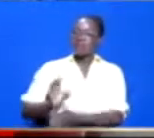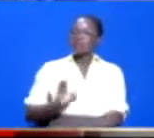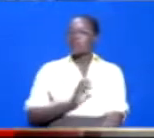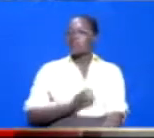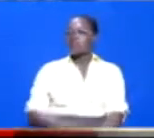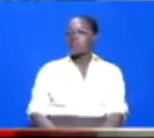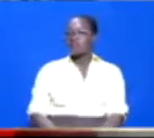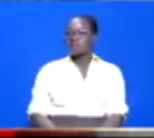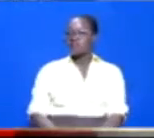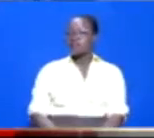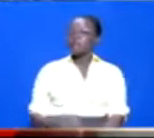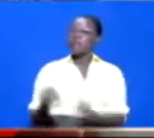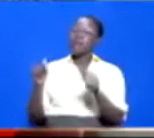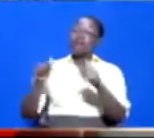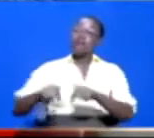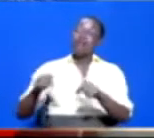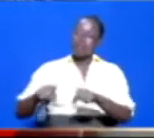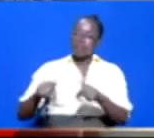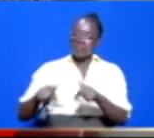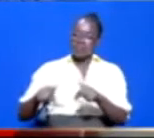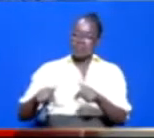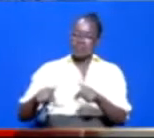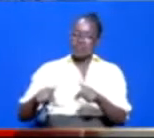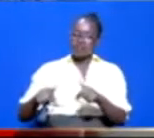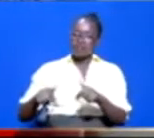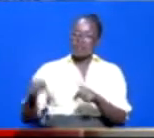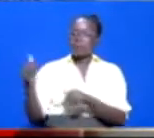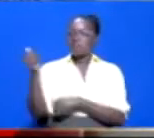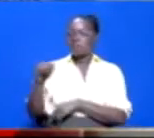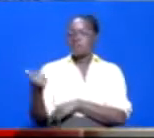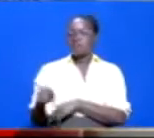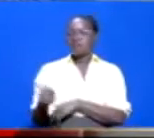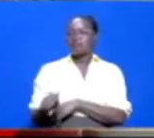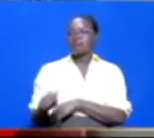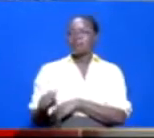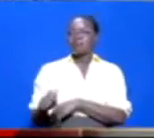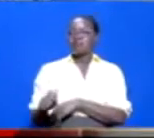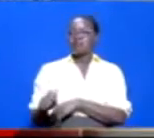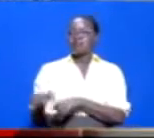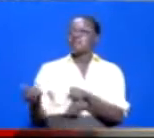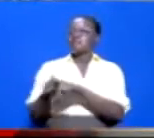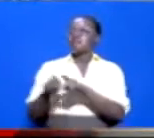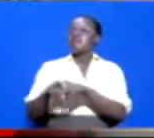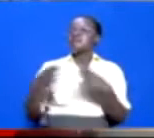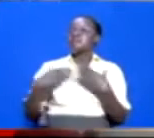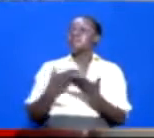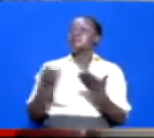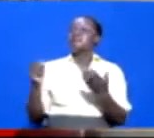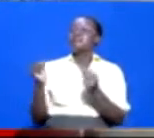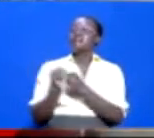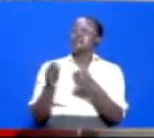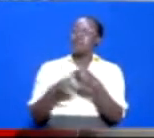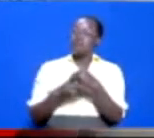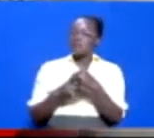tume mpaka leo tunajua kwamba bado ni wale ambaye walikuwa pale wakati wa 2017